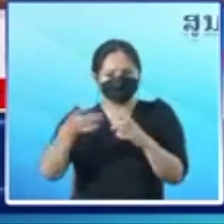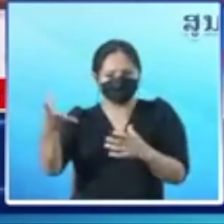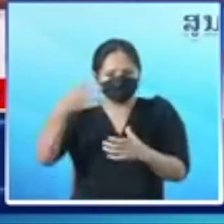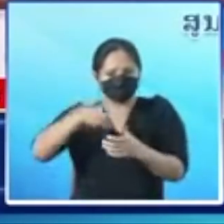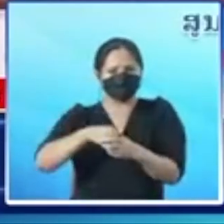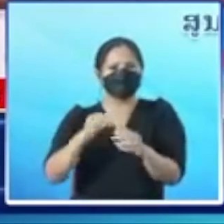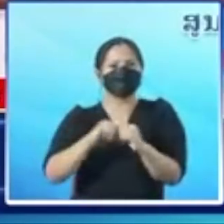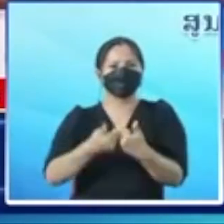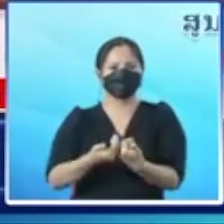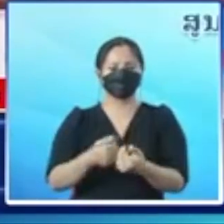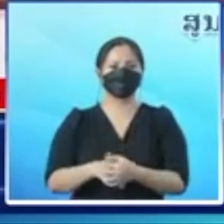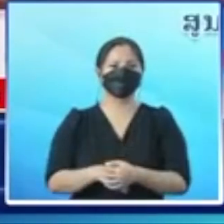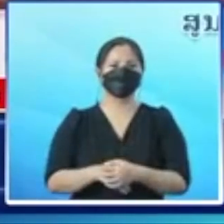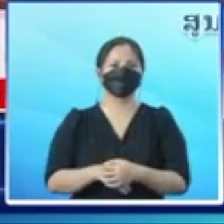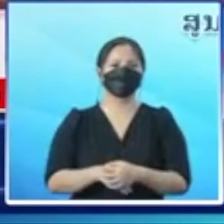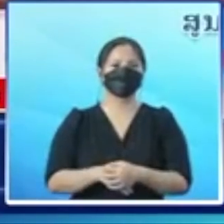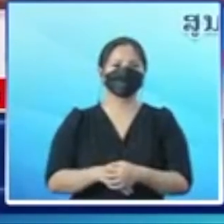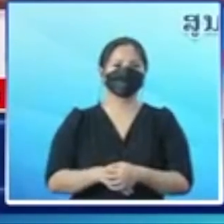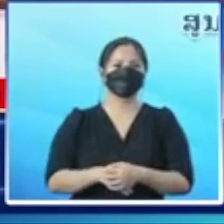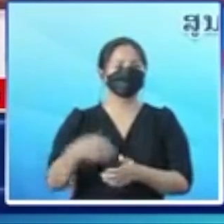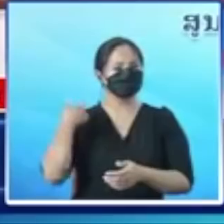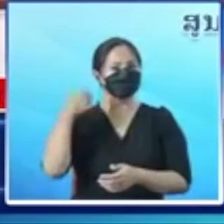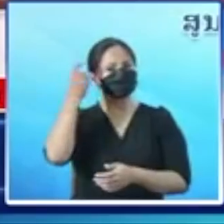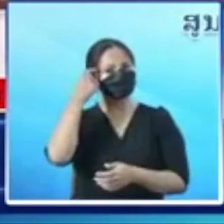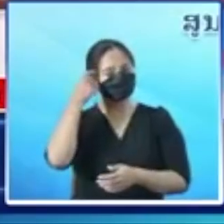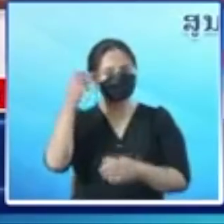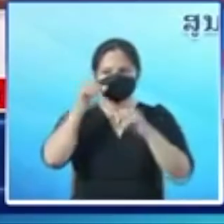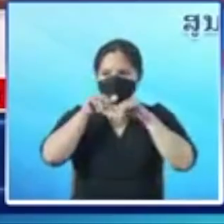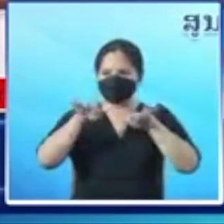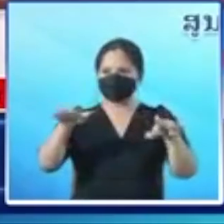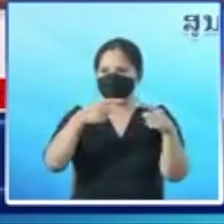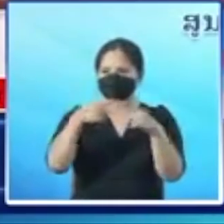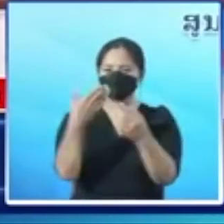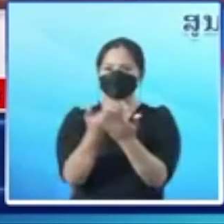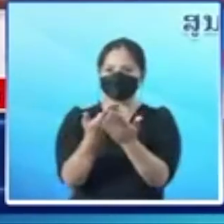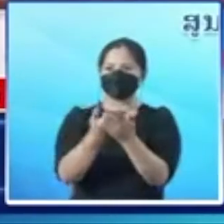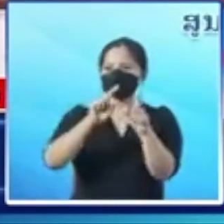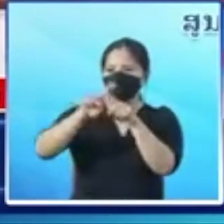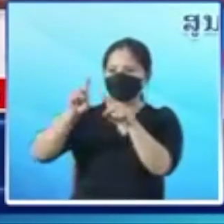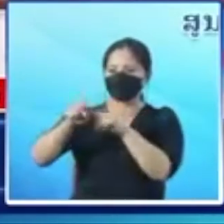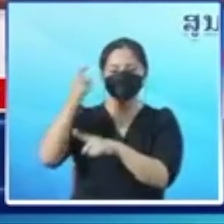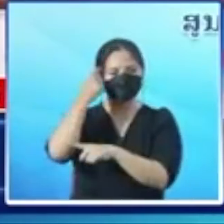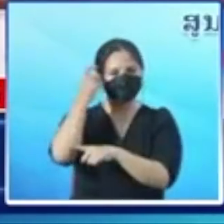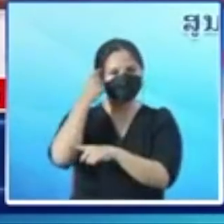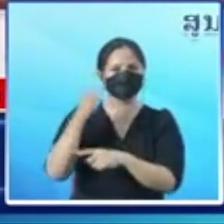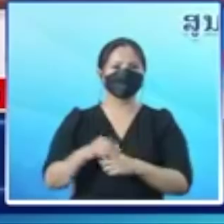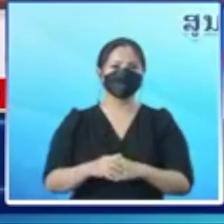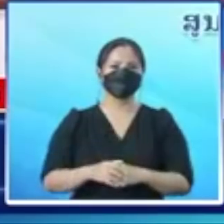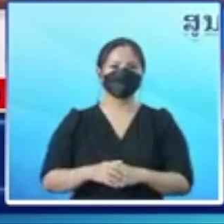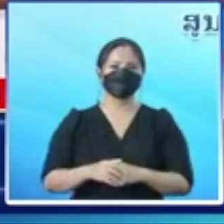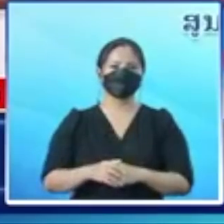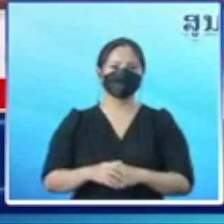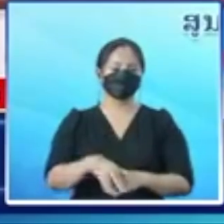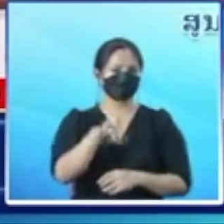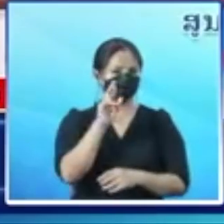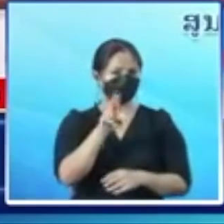เฮานอกจากนั้นก็ขอให้มีสติในการโคเพเงินต่างๆเนาะก็ให้มีความสตินำกันบ่ให้ตกไปอยู่ในผ